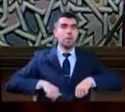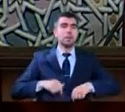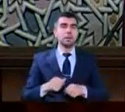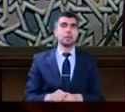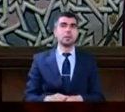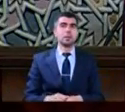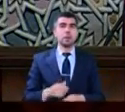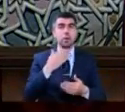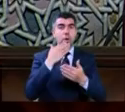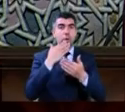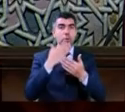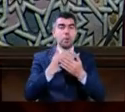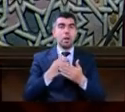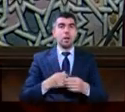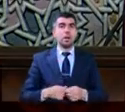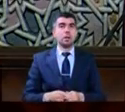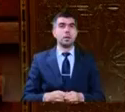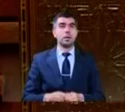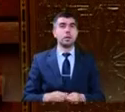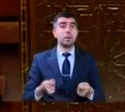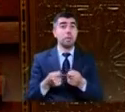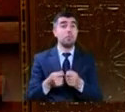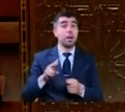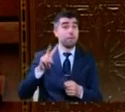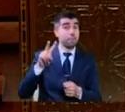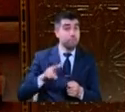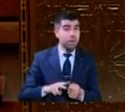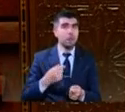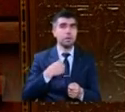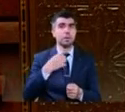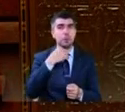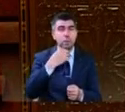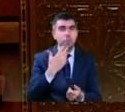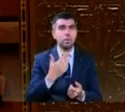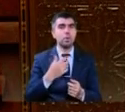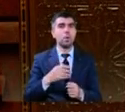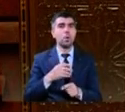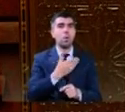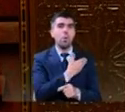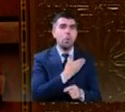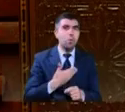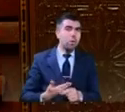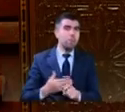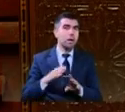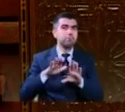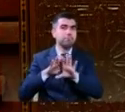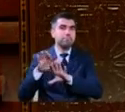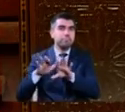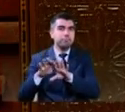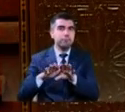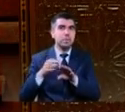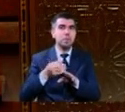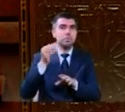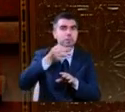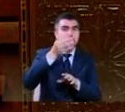سيد الرئيس، شكرا. سيد نائب المحترم، الفعل تعلمون أنه الحكومة تهتم بهذا المحاور